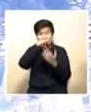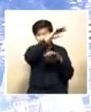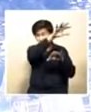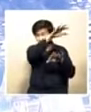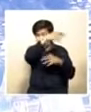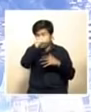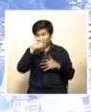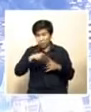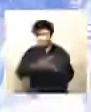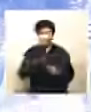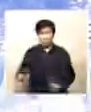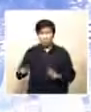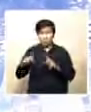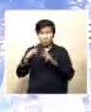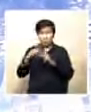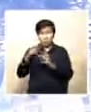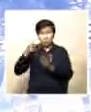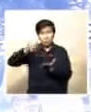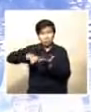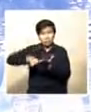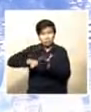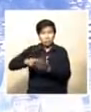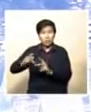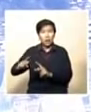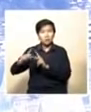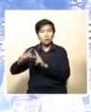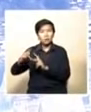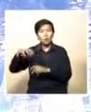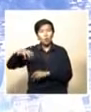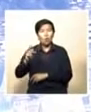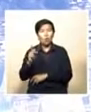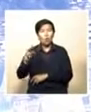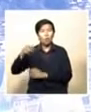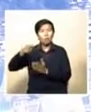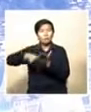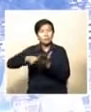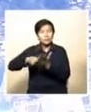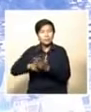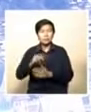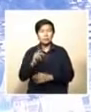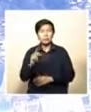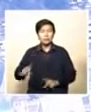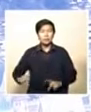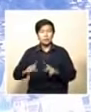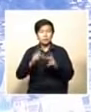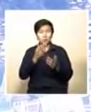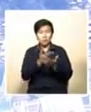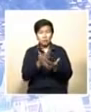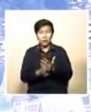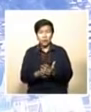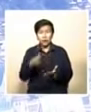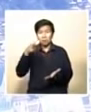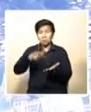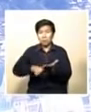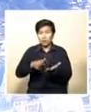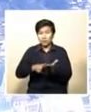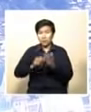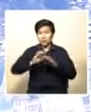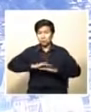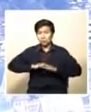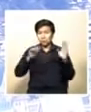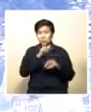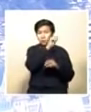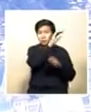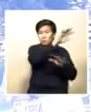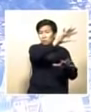การระหว่างกรมศุลกากรกับกระทรวงสาธารณสุขว่ามีอะไรบ้างแล้วเมื่